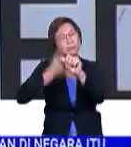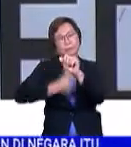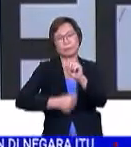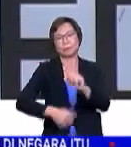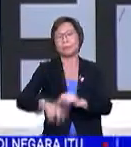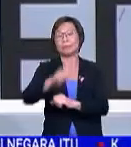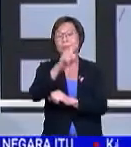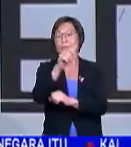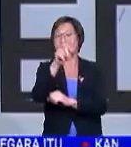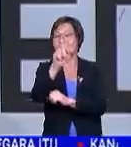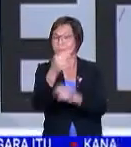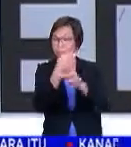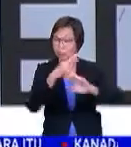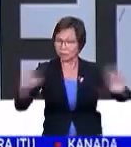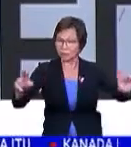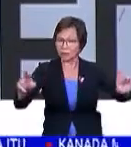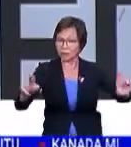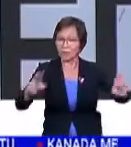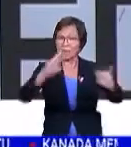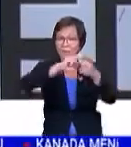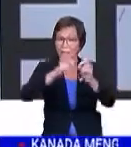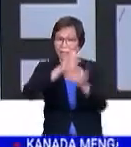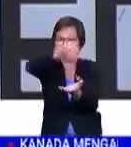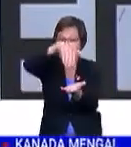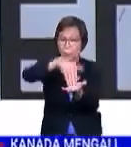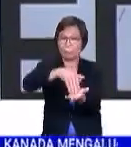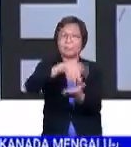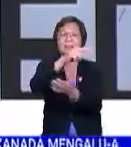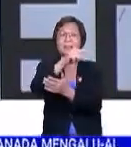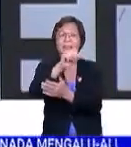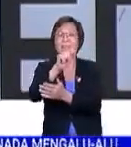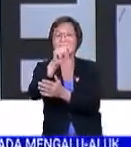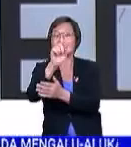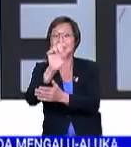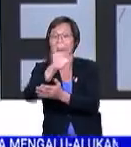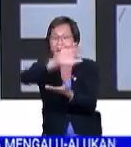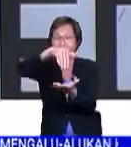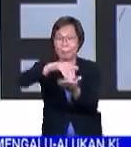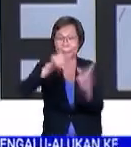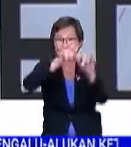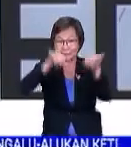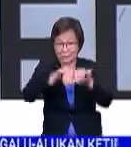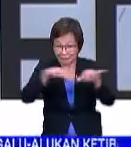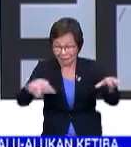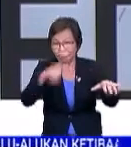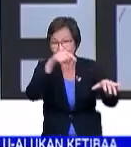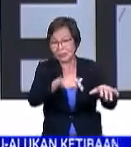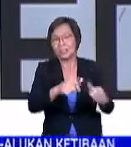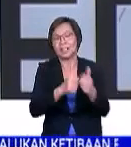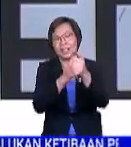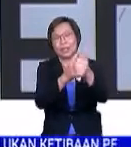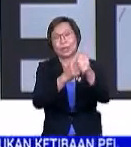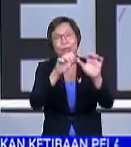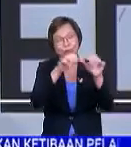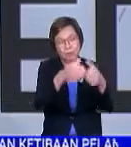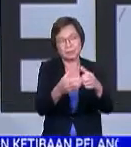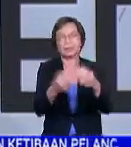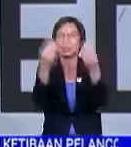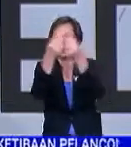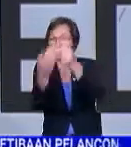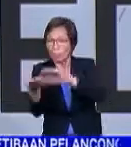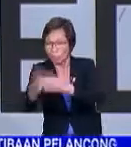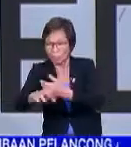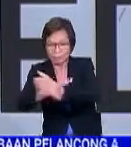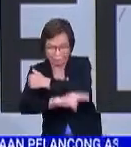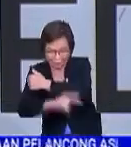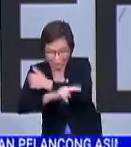Data yang tersedia di GitHub adalah kes mengikut negeri dan jumlah ujian saringan, kes mengikut kluster, kadar kematian mengikut